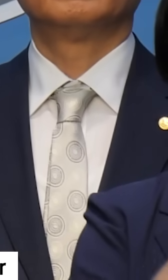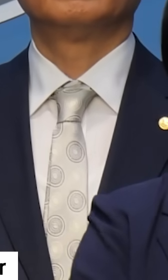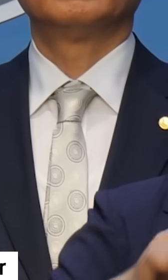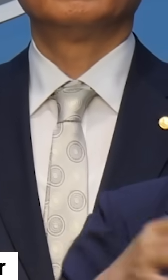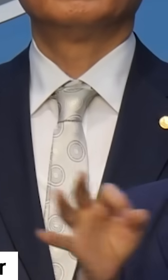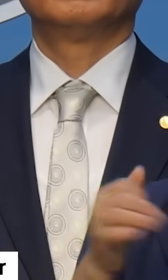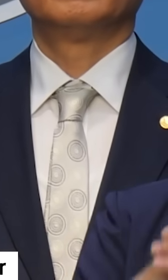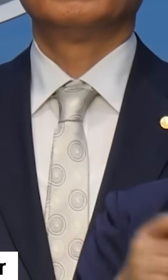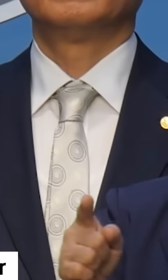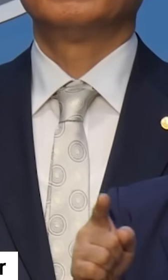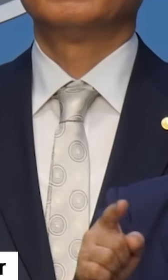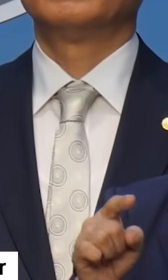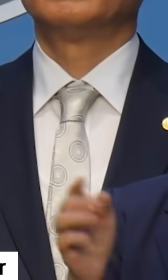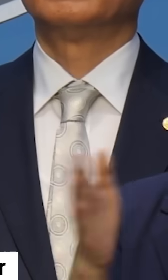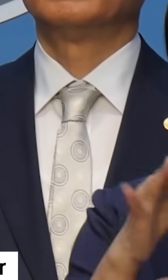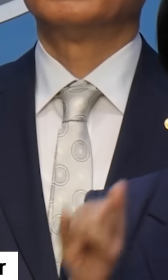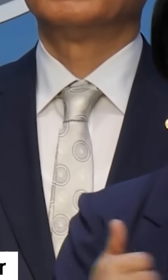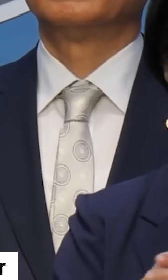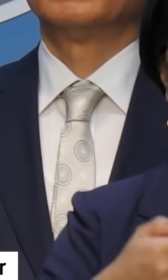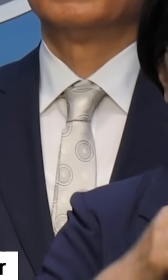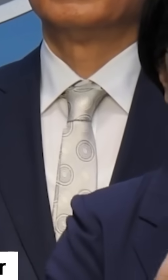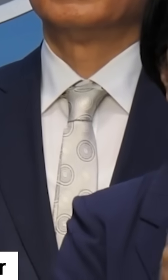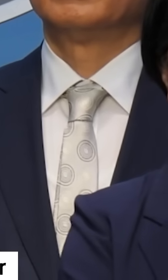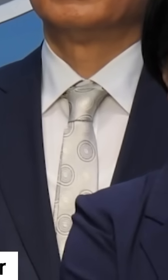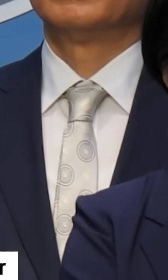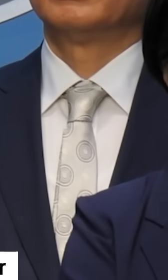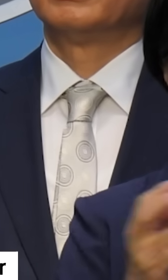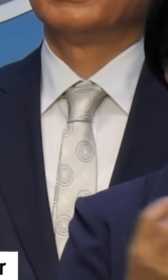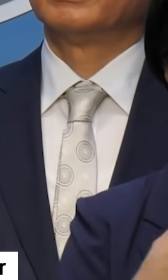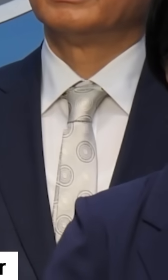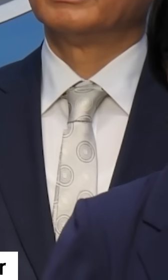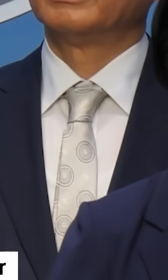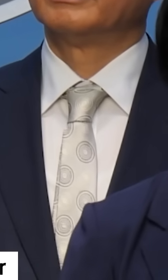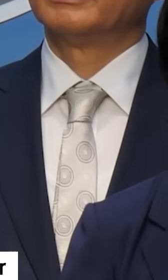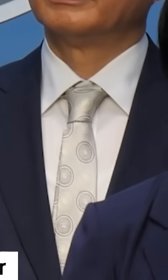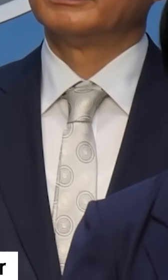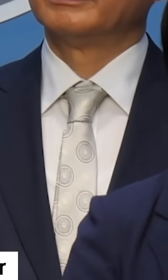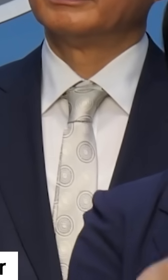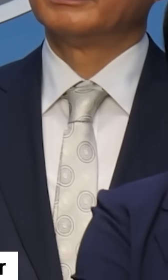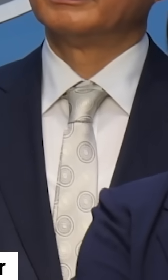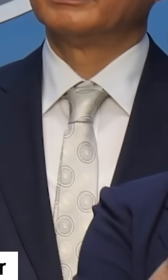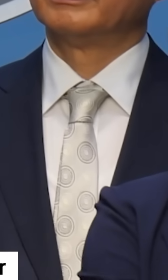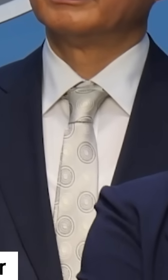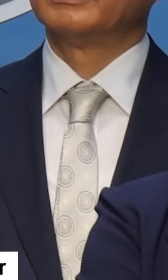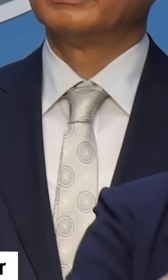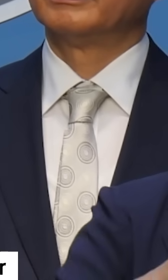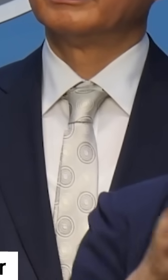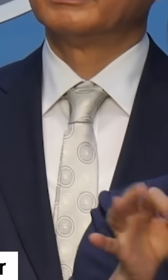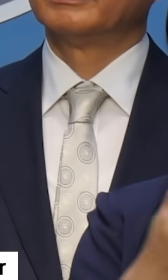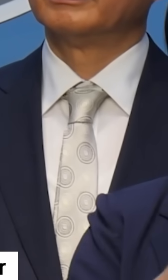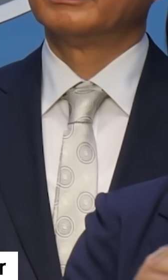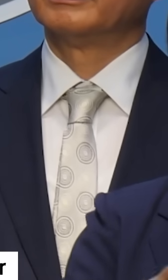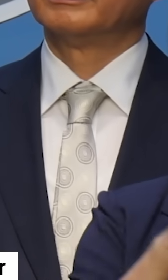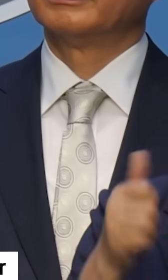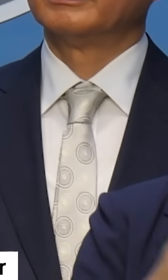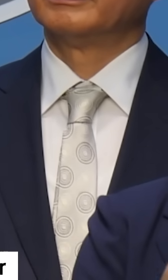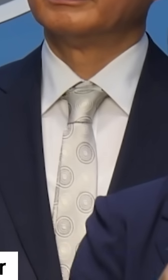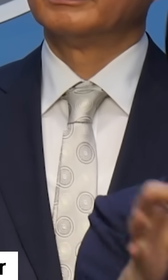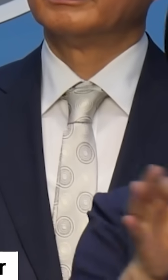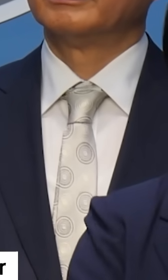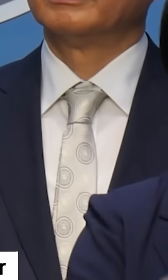자영업자, 어업인들에 대한 구체적인 지원책을 강구해야 될 것입니다. 특히 소상공인, 자영업자들은 코로나